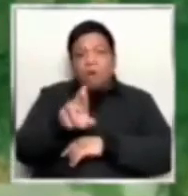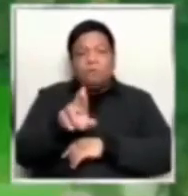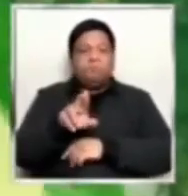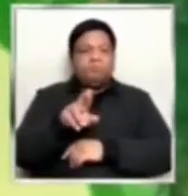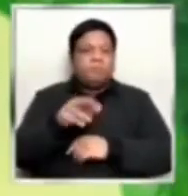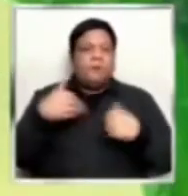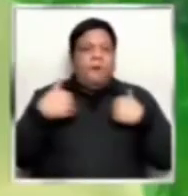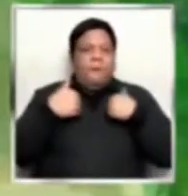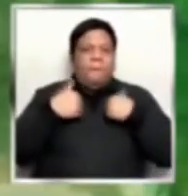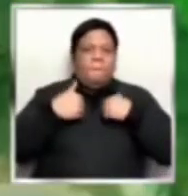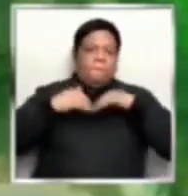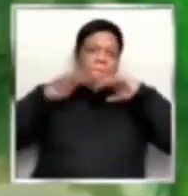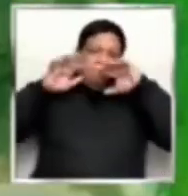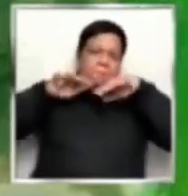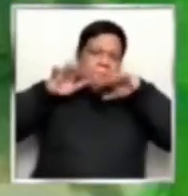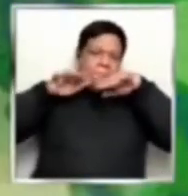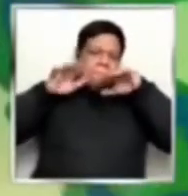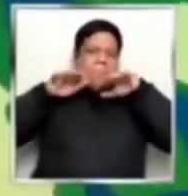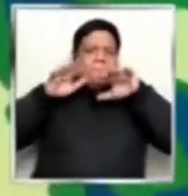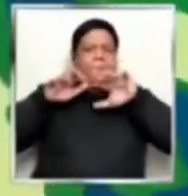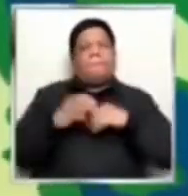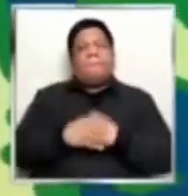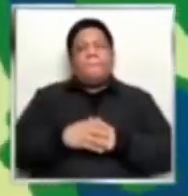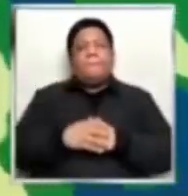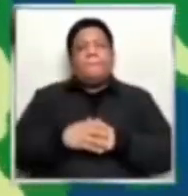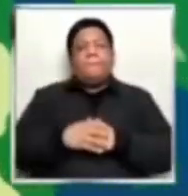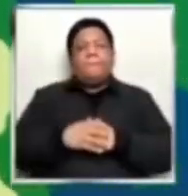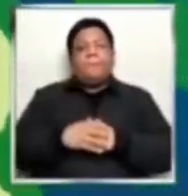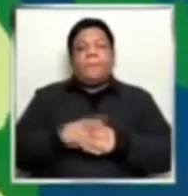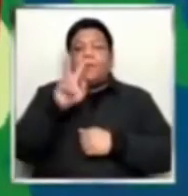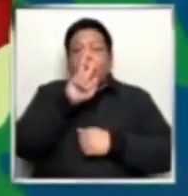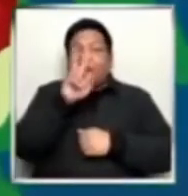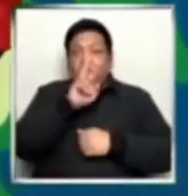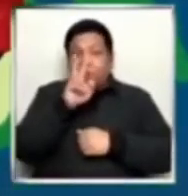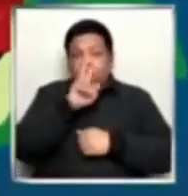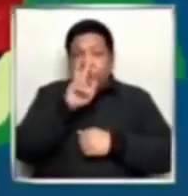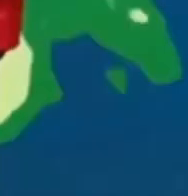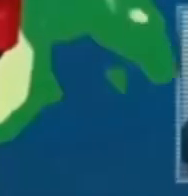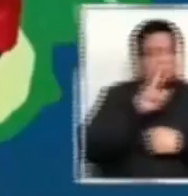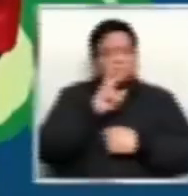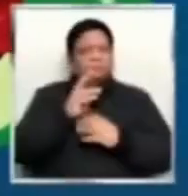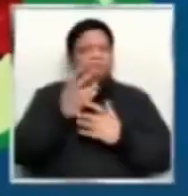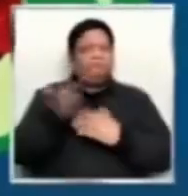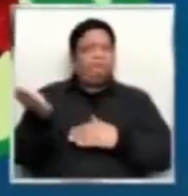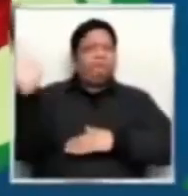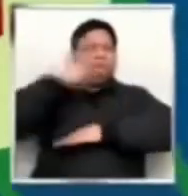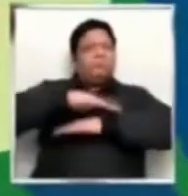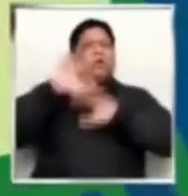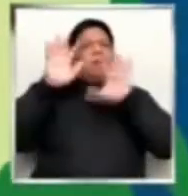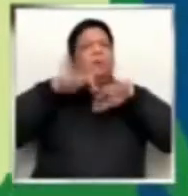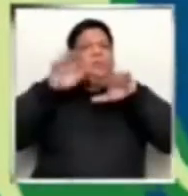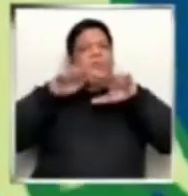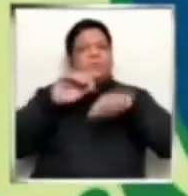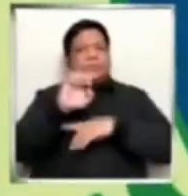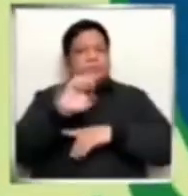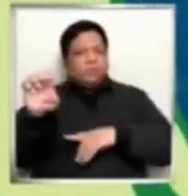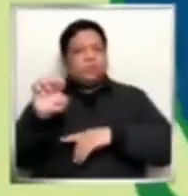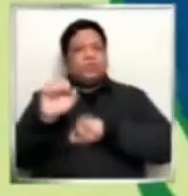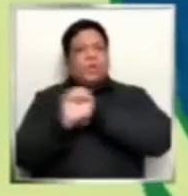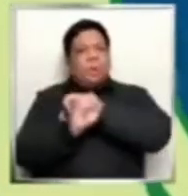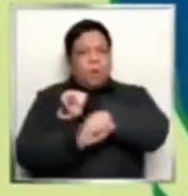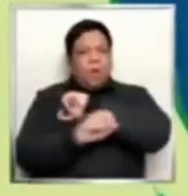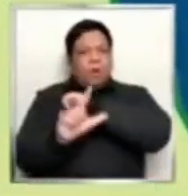hanggang katamtaman na pag-ulan. Sa Visayas, magdamag ang inaasahang ulan dito sa May Eastern o Samar Leyte Provinces. Maging dyan sa